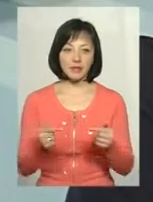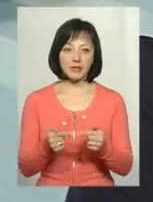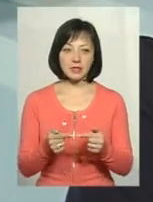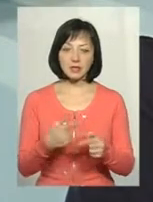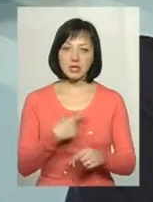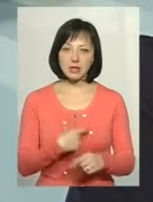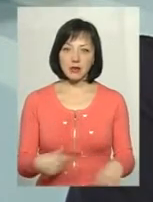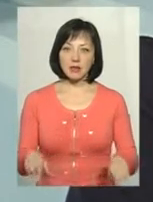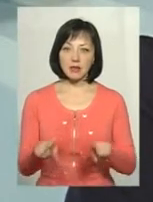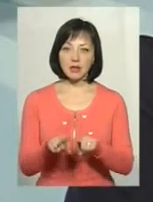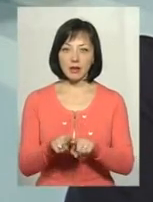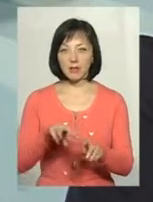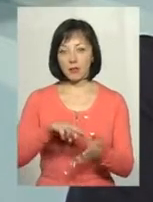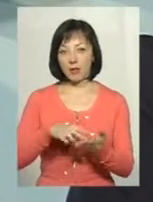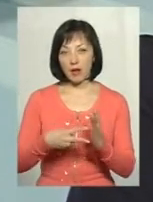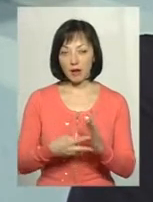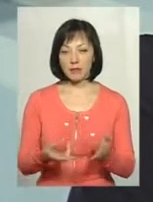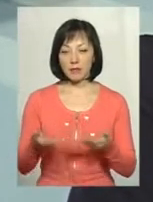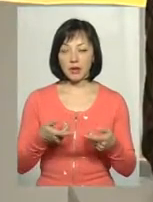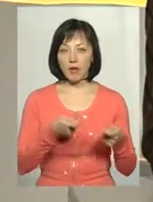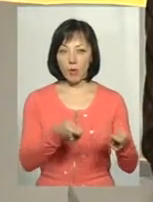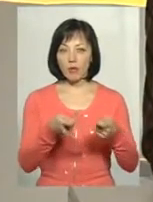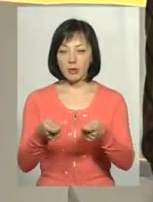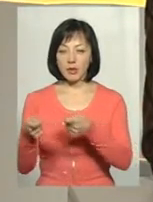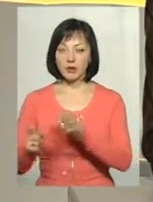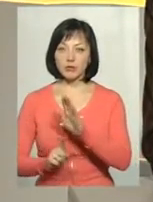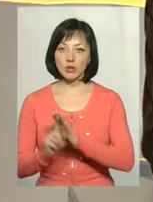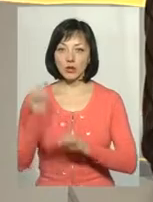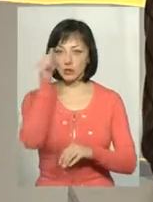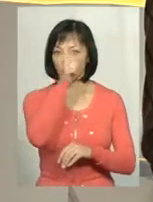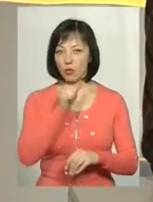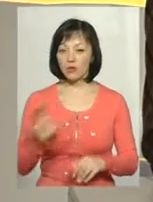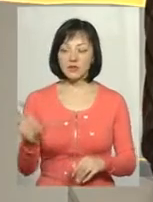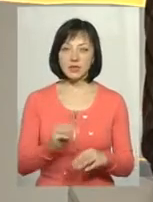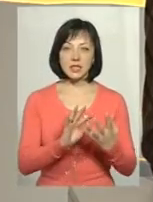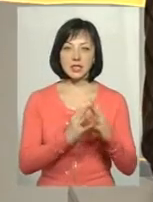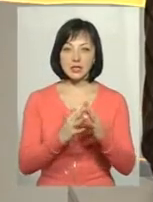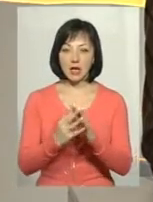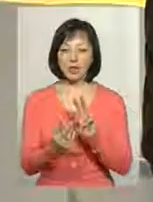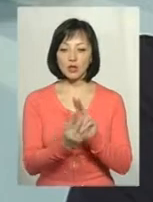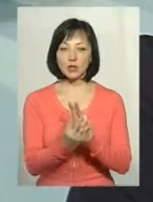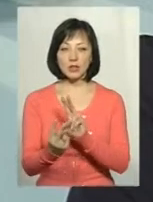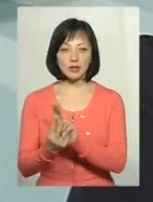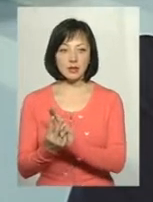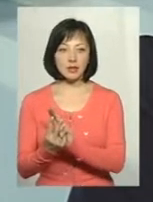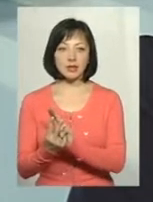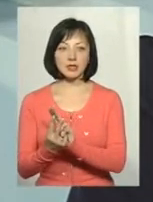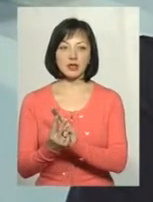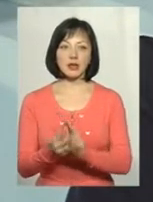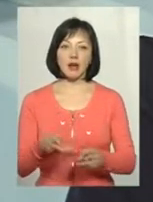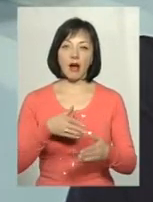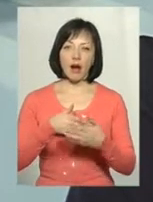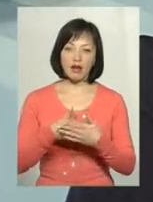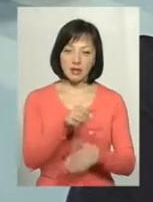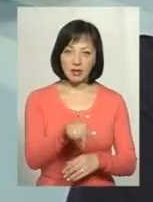себе таку дорожню карту, ми об'їхали на початку року всі наші населені пункти, зустрілися, якщо не з активом, то